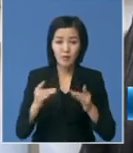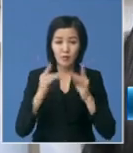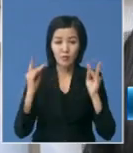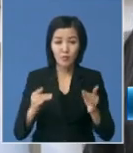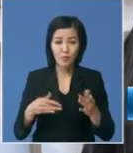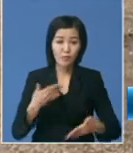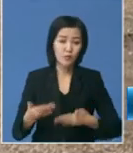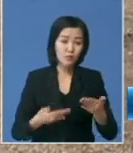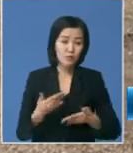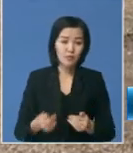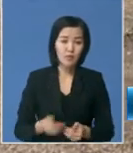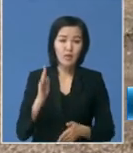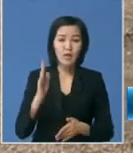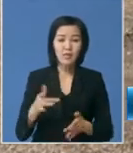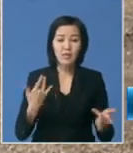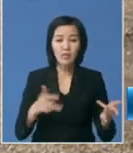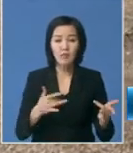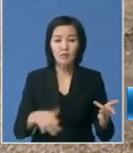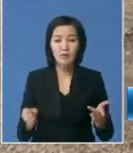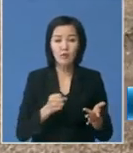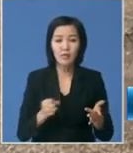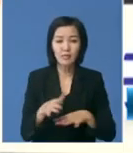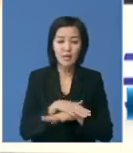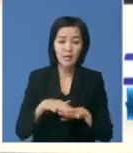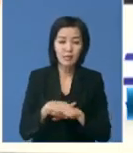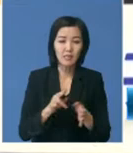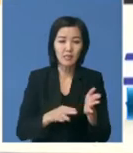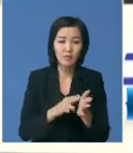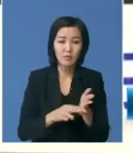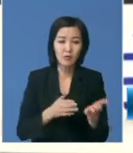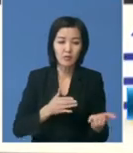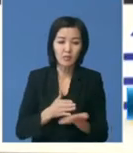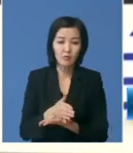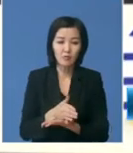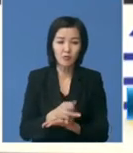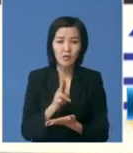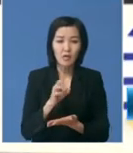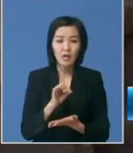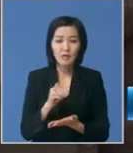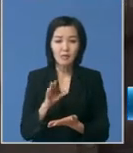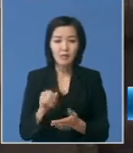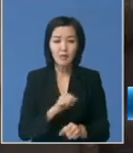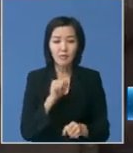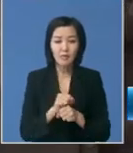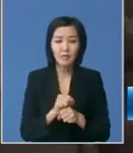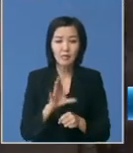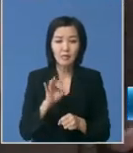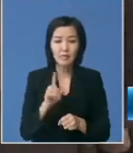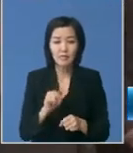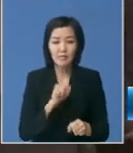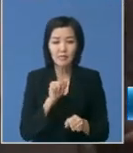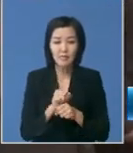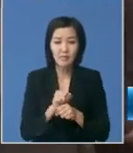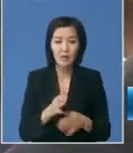көпірмен жүреміз. Алда Жамбыл ауданындағы тұрғындар темір жолды кесіп өтетін Қазыбек-бек бекеті мен Саз станцияларында тағы